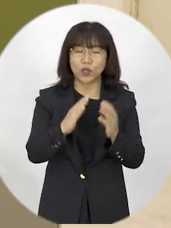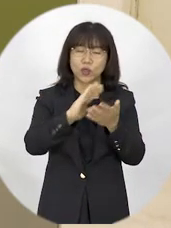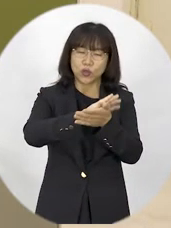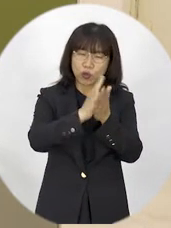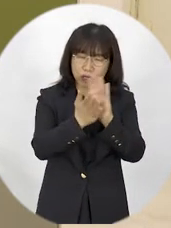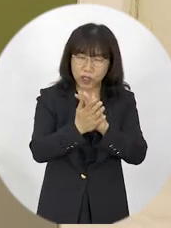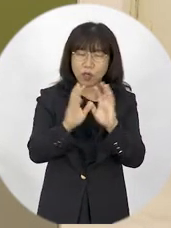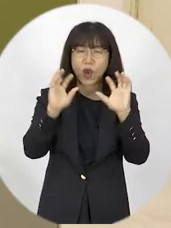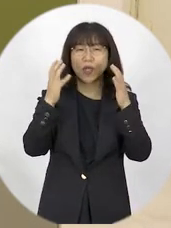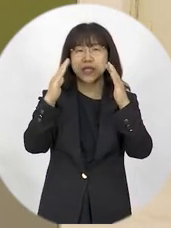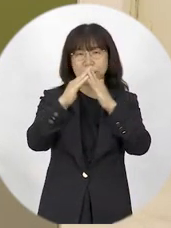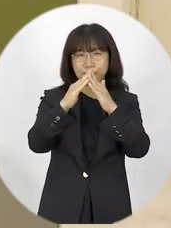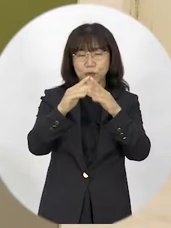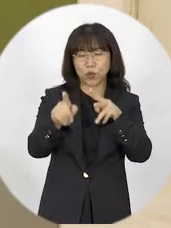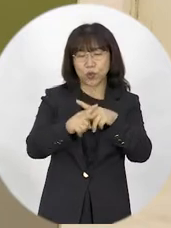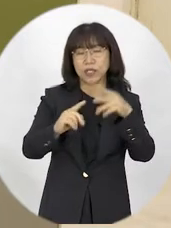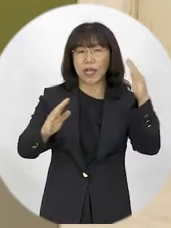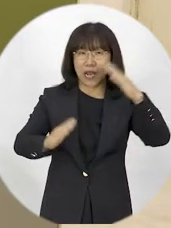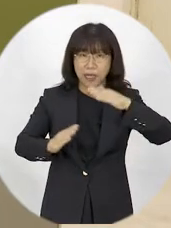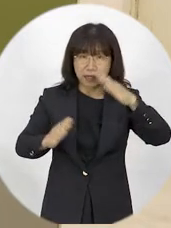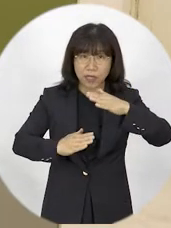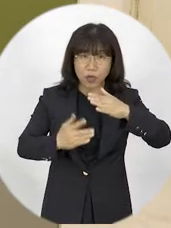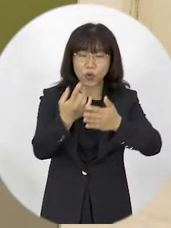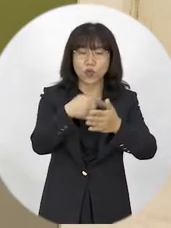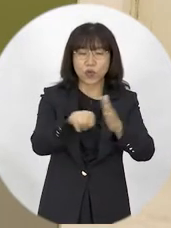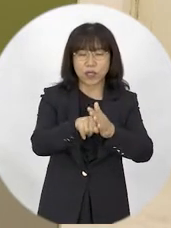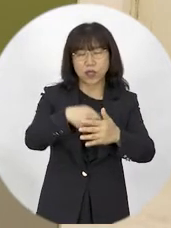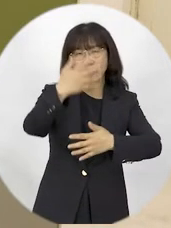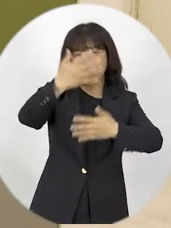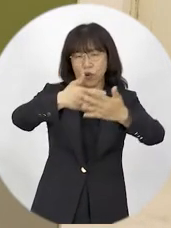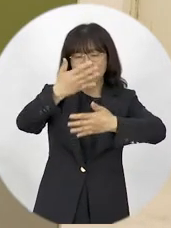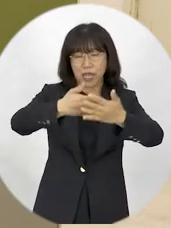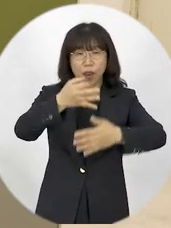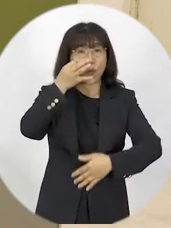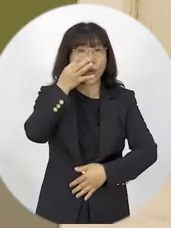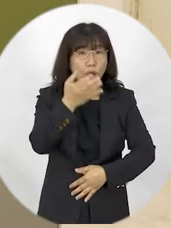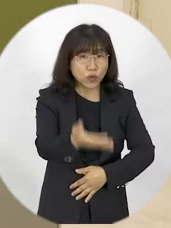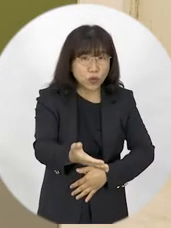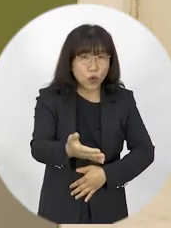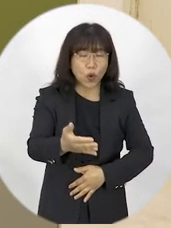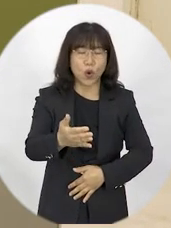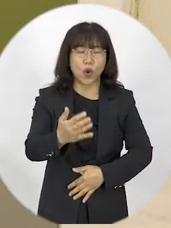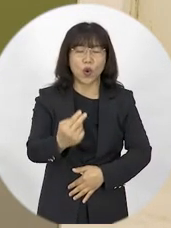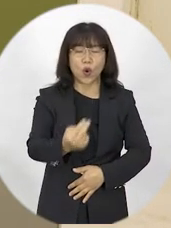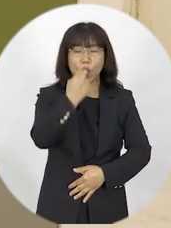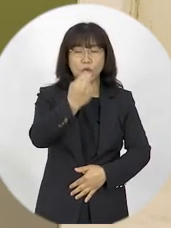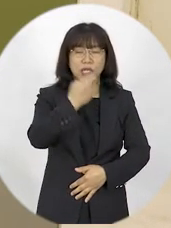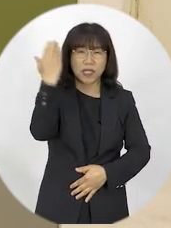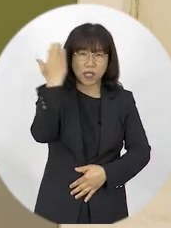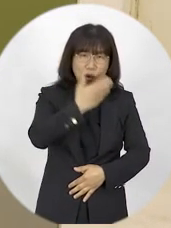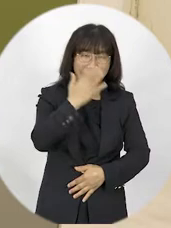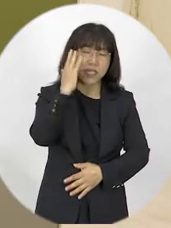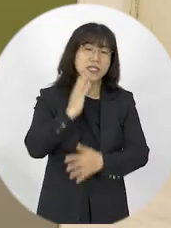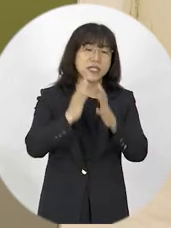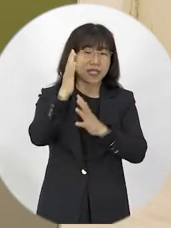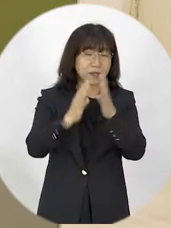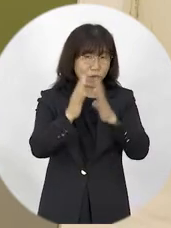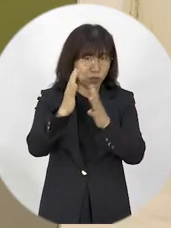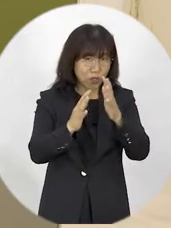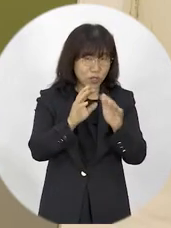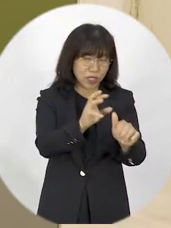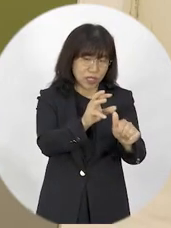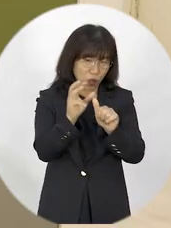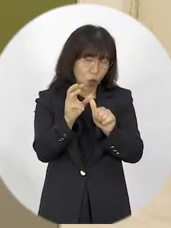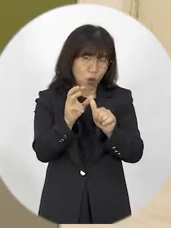유치원 그리고 초등학교 저학년을 대상으로 연령별 맞춤형 영상 자료와 공기정화 식물을 활용한 활동 놀이